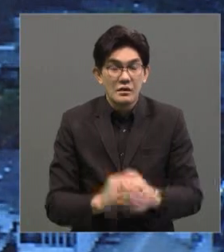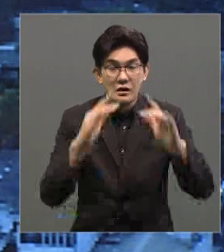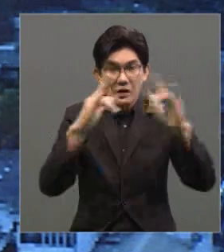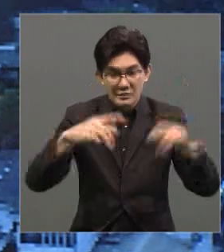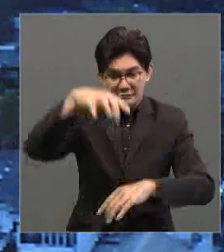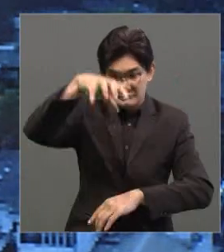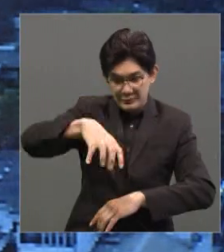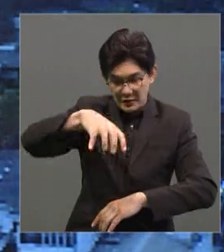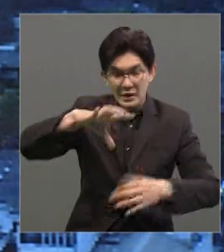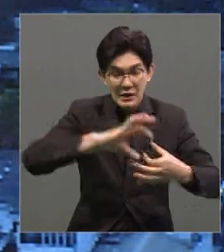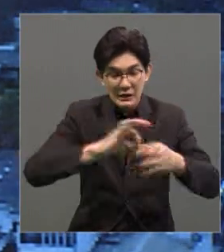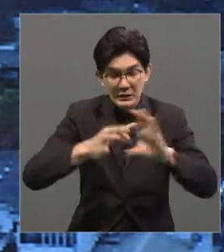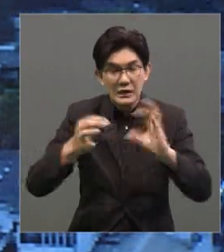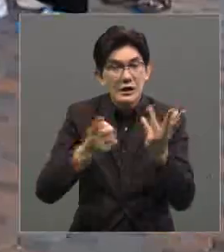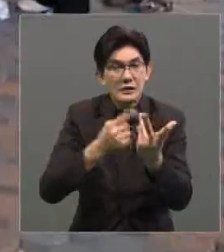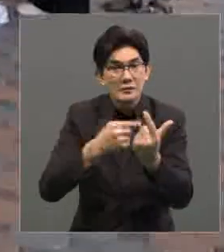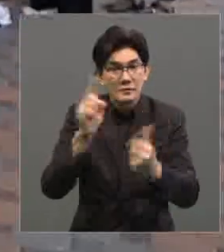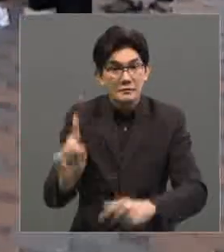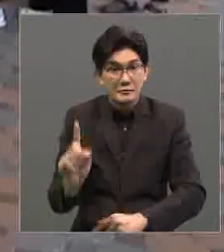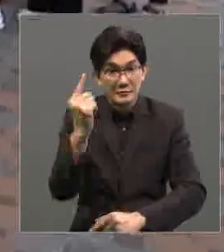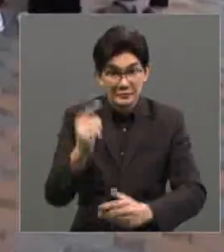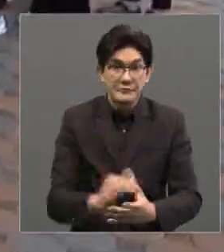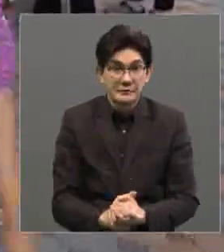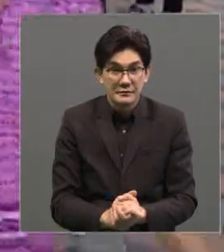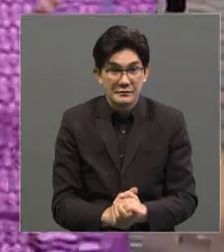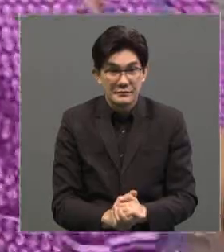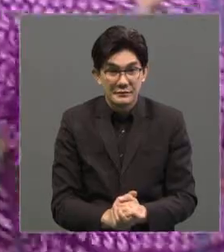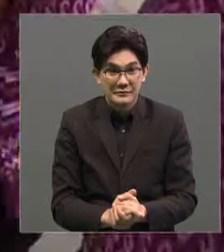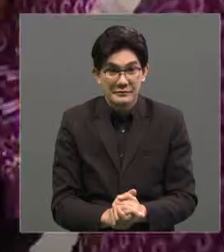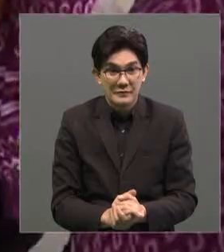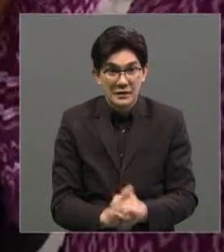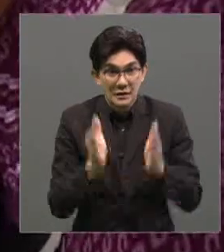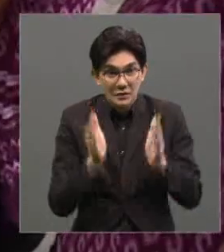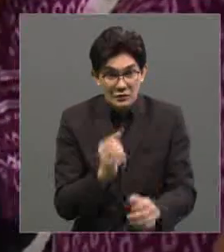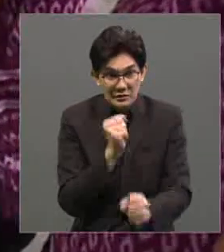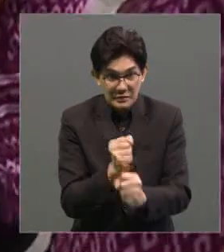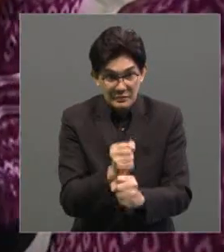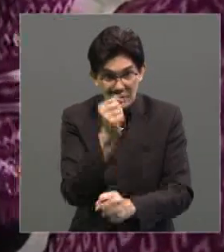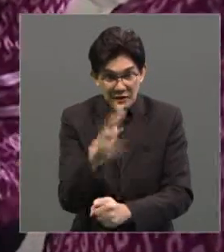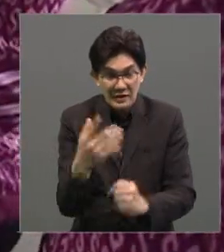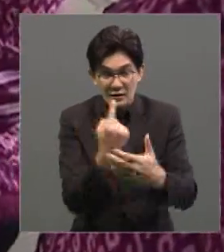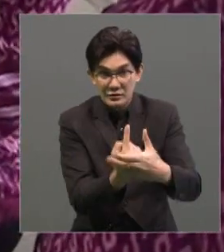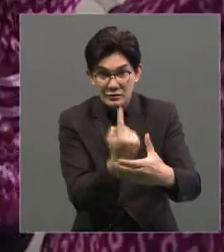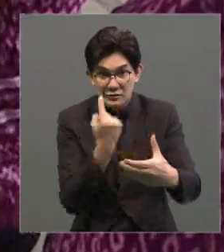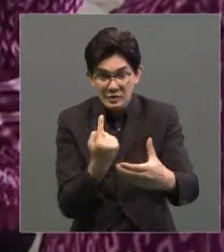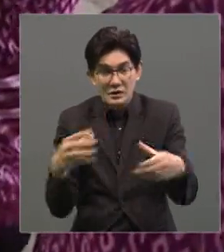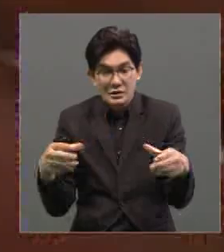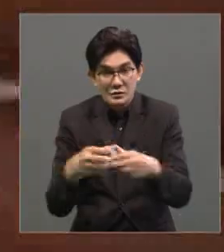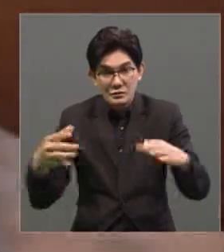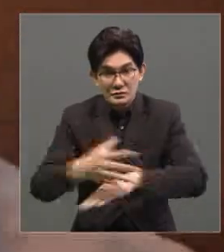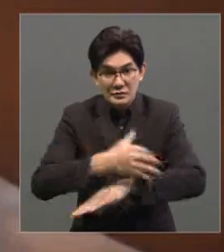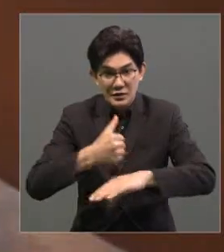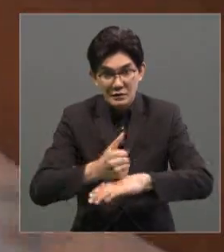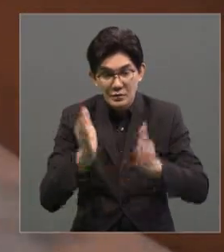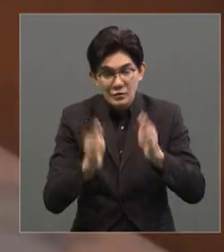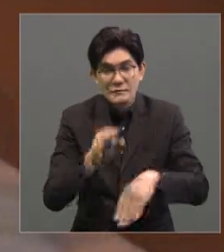สนามกีฬาพระรามเมศวรเป็นสถานที่นับคะแนนนี่ค่ะนอกจากเจ้าหน้าที่แล้วก็มีผู้แทนจากพรรคการเมืองด้วยนะคะ